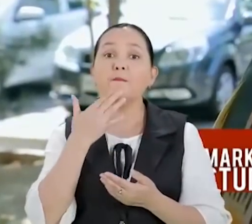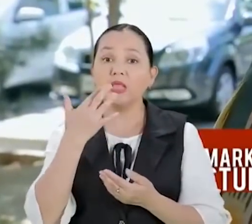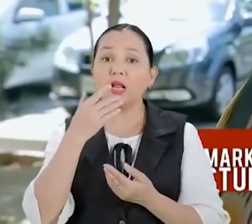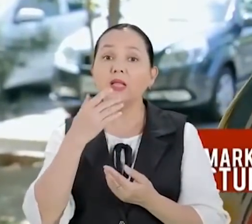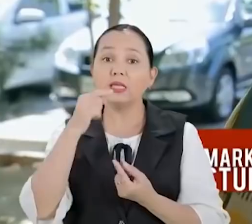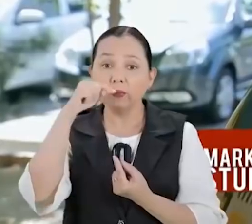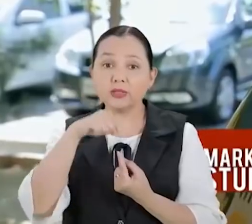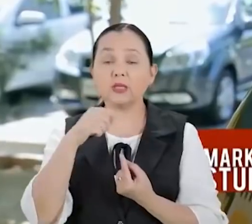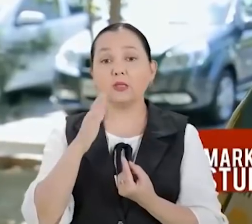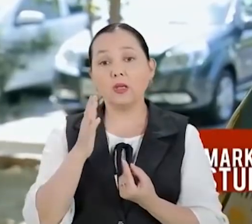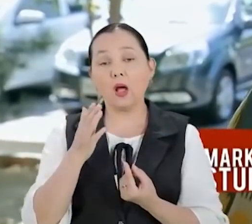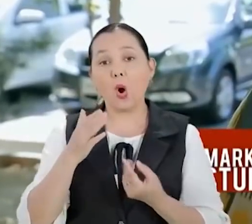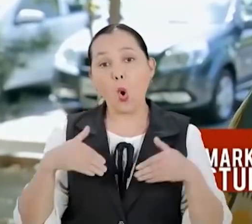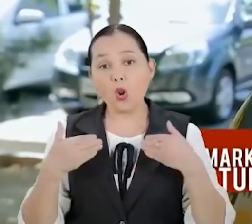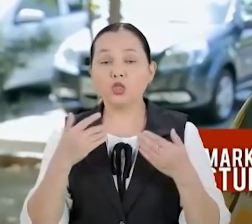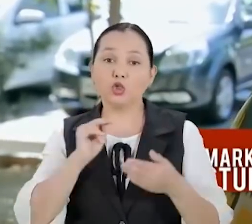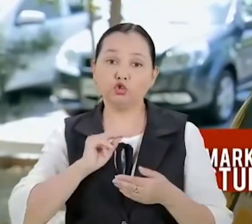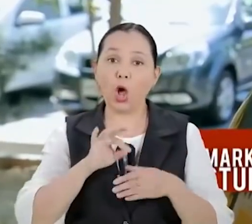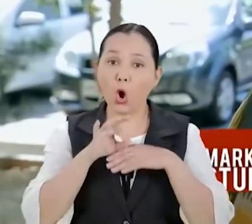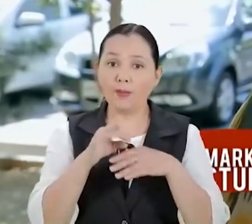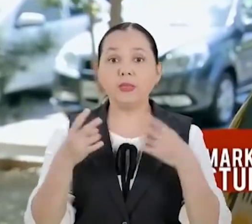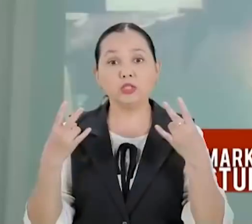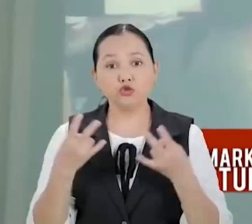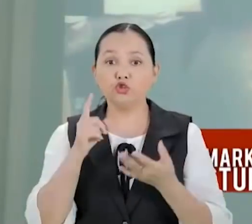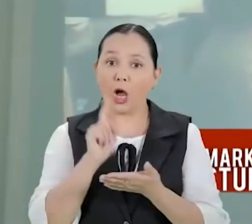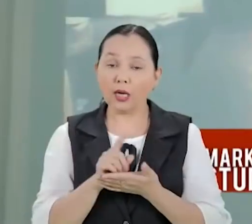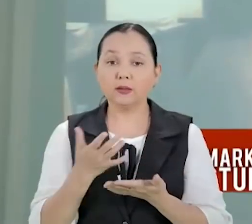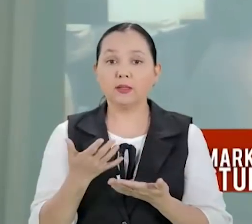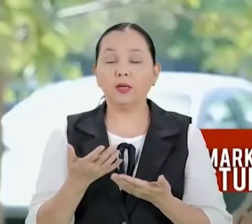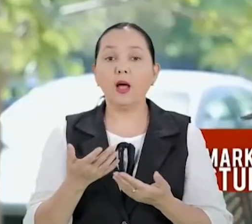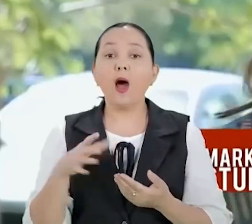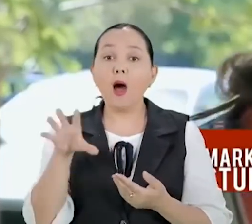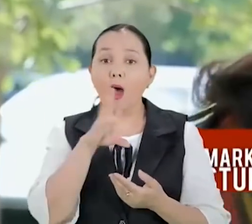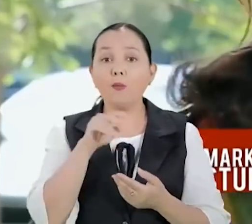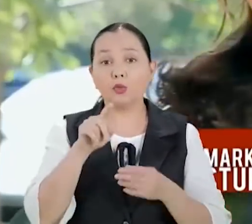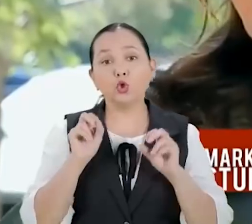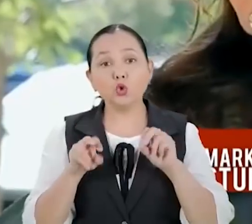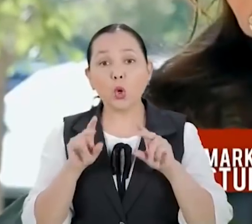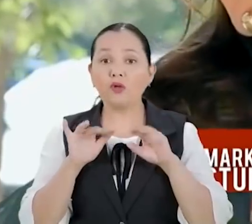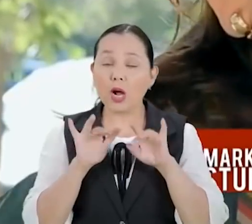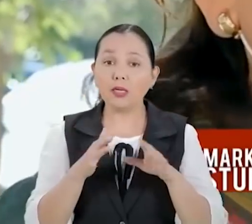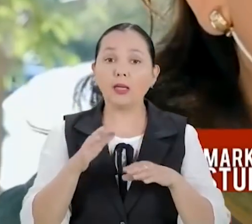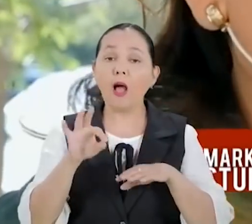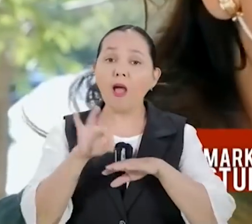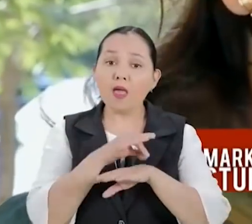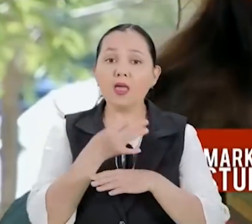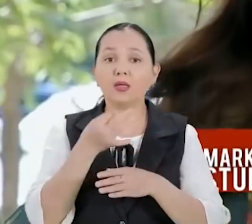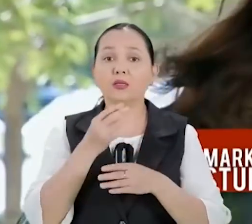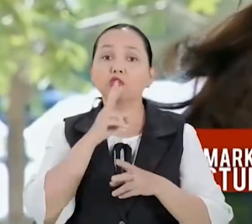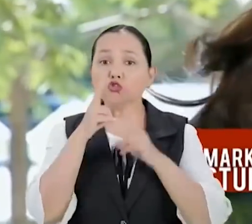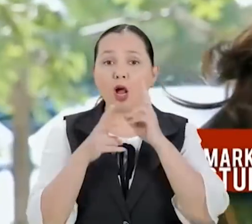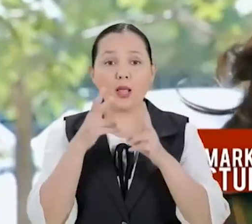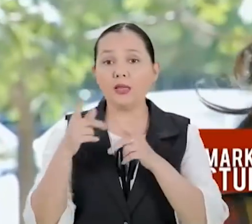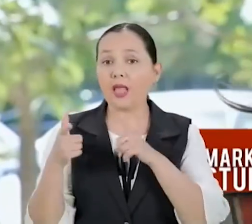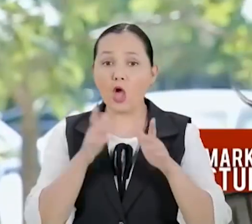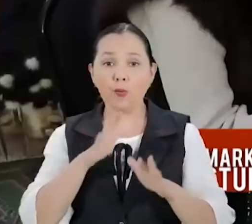xos tomonini olib qo'llashda biz albatta ishlarimizni olib borishimiz shart va zarur. Hamma ham o'sha zo'ravonlik qilayotgan erini ustidan yozib berishga